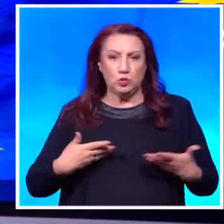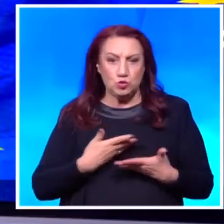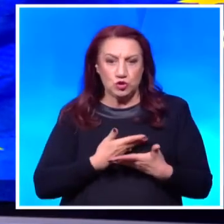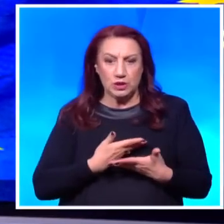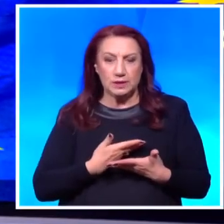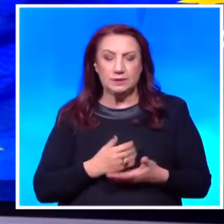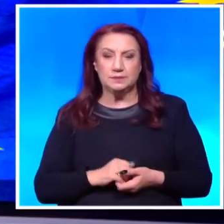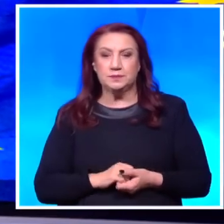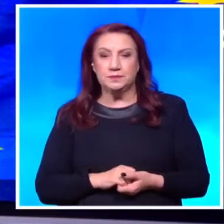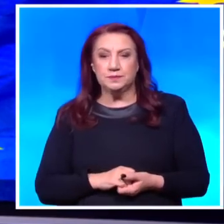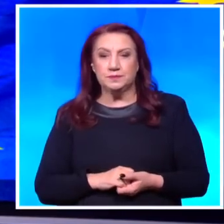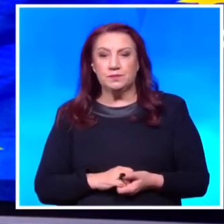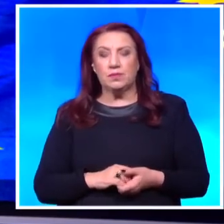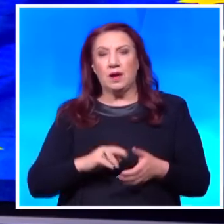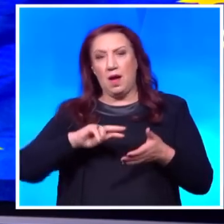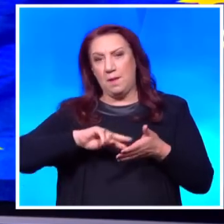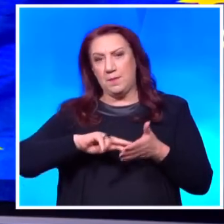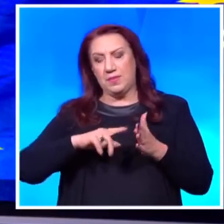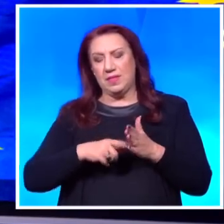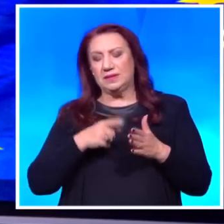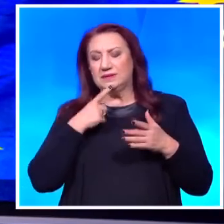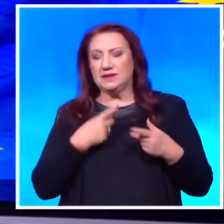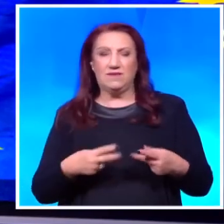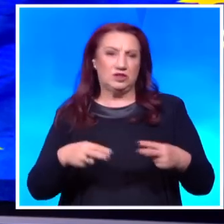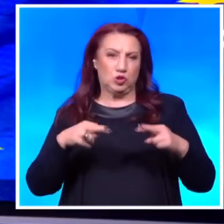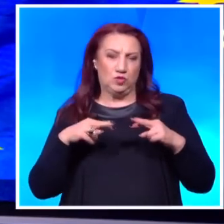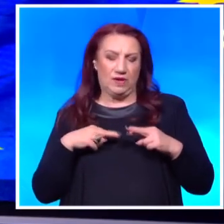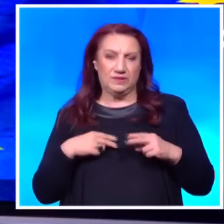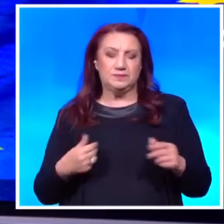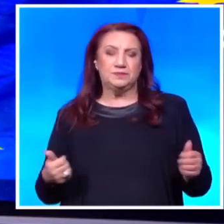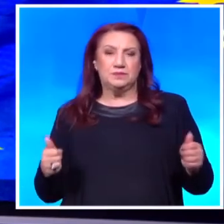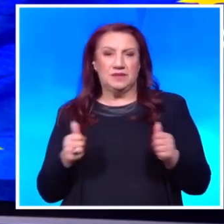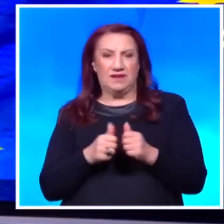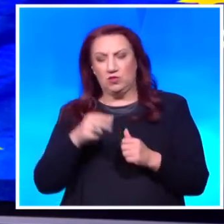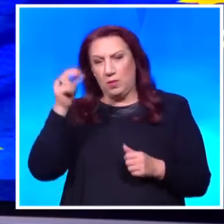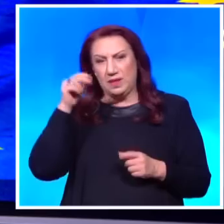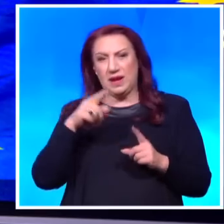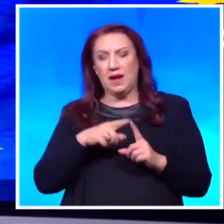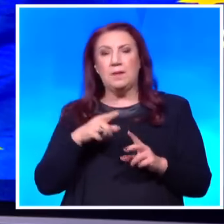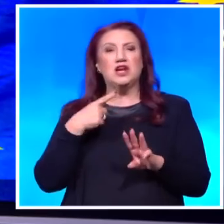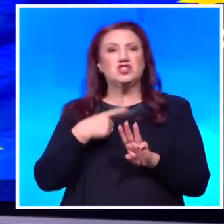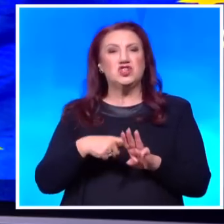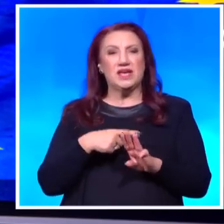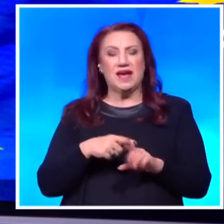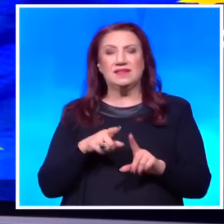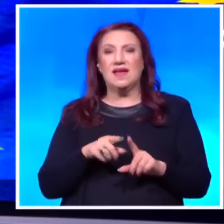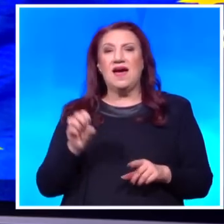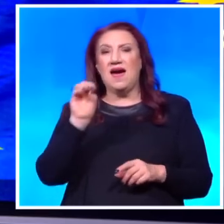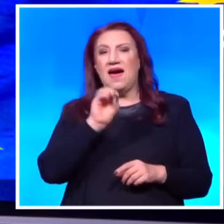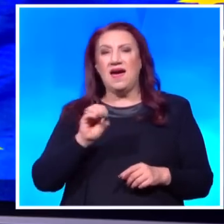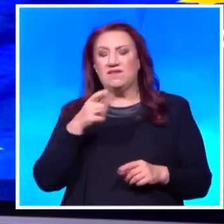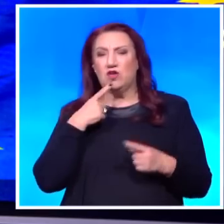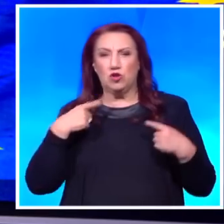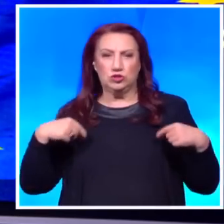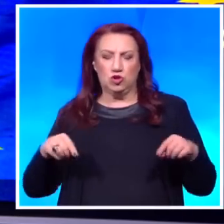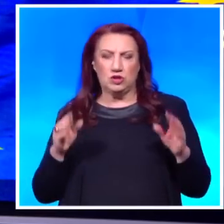Планът за възстановяване и устойчивост и присъединяването на България към Шенген и еврозоната в фокуса на срещите днес и утре